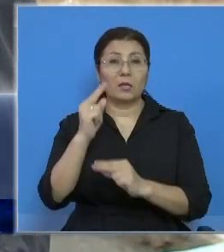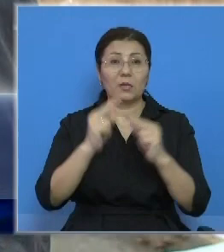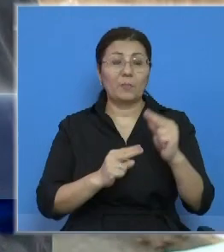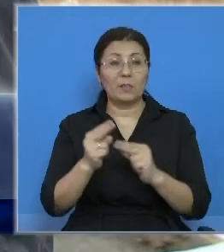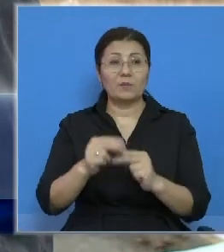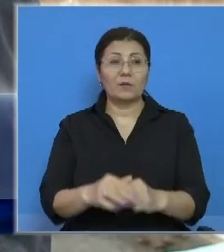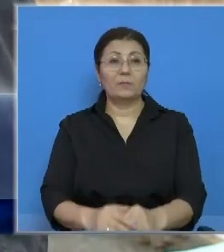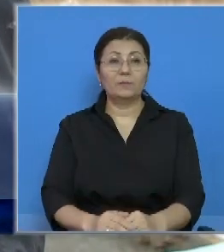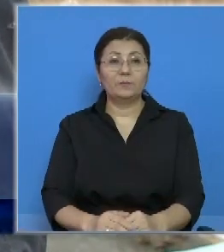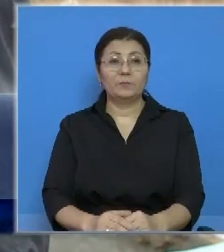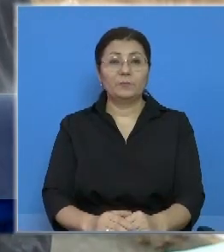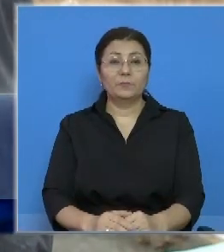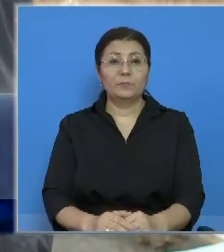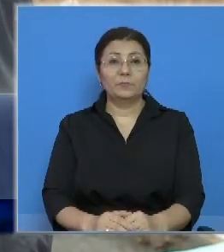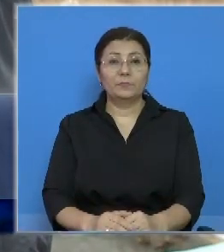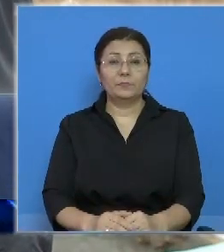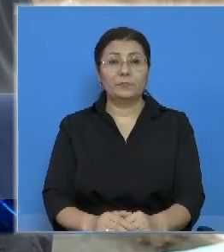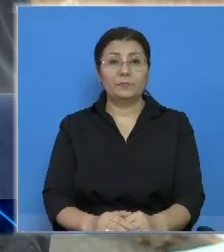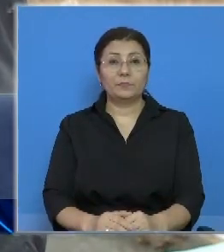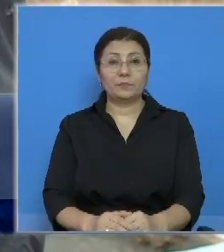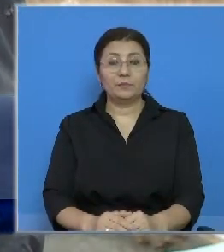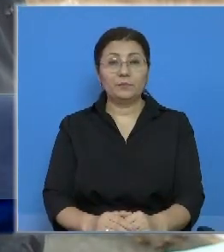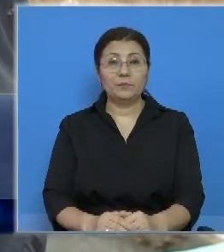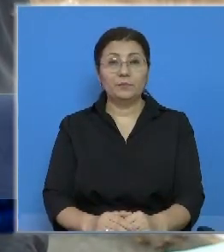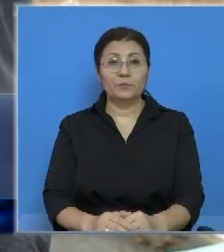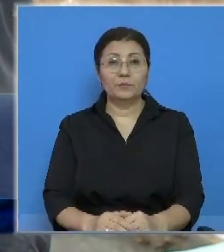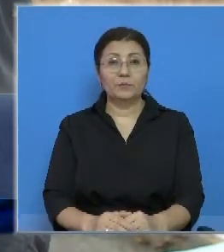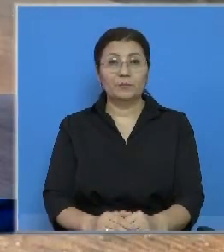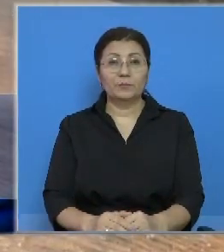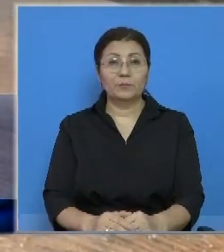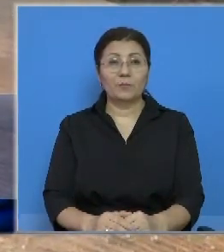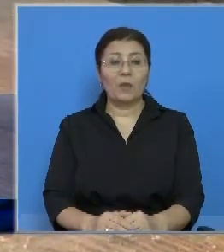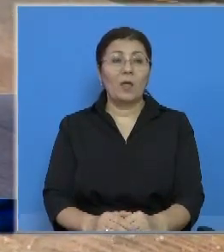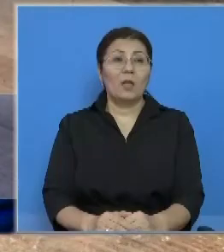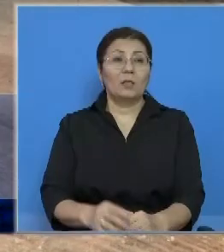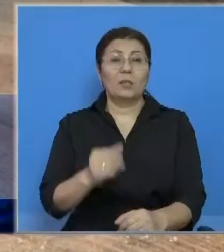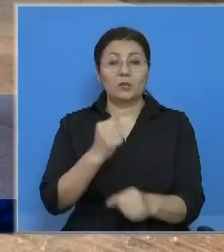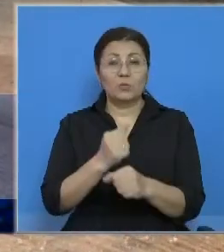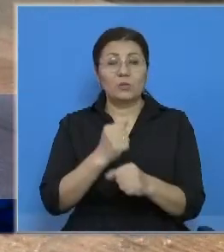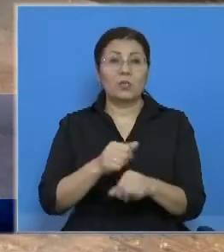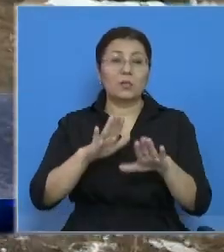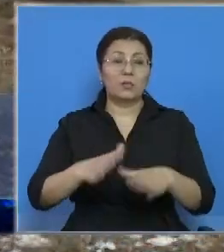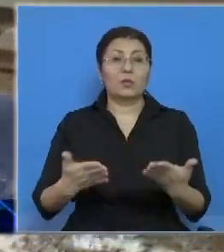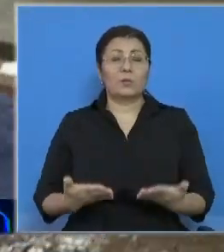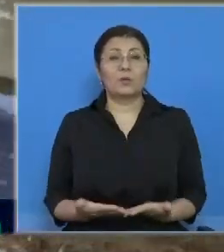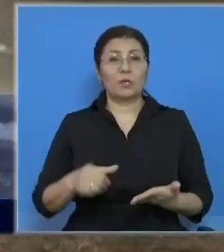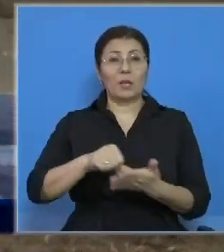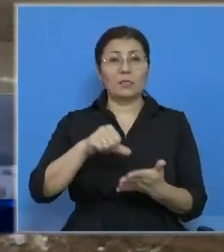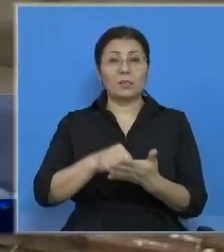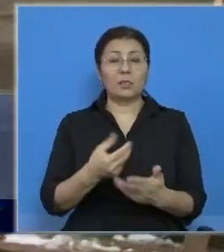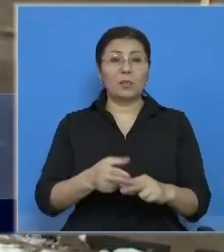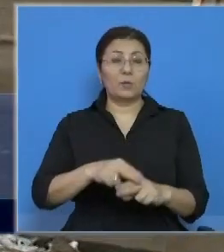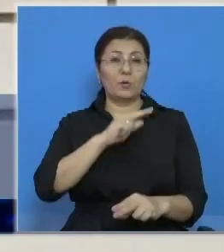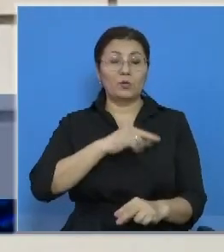Фундамента линзеншіні, арматурасымен, армируйте етіп құйылған. Құрылыс жұмыстарына жергілікті тұрғындар тартылған. Олар бұл